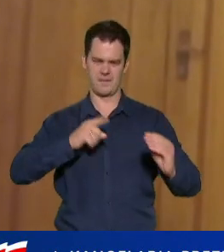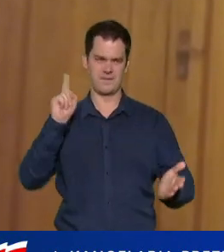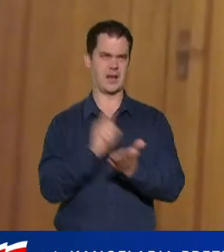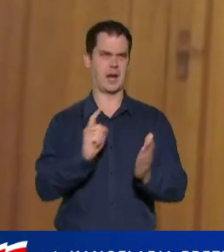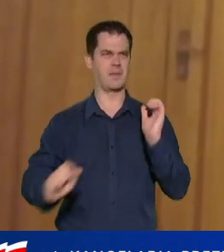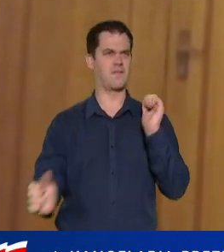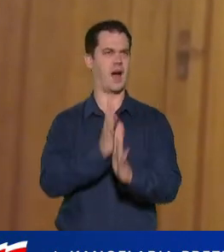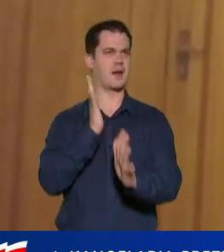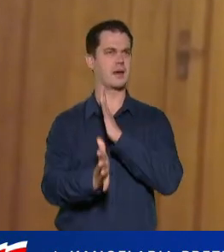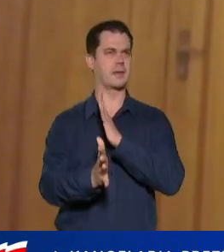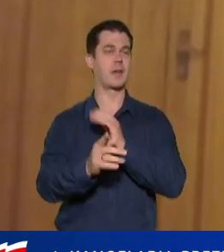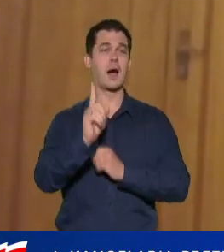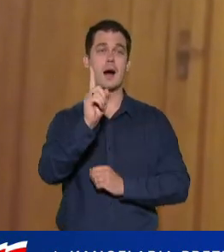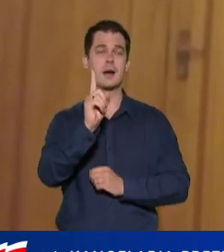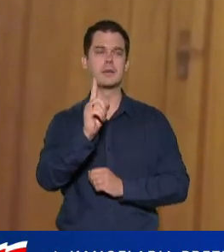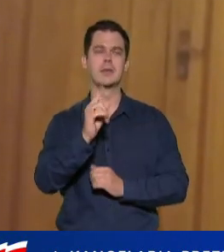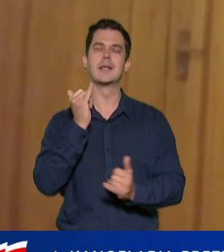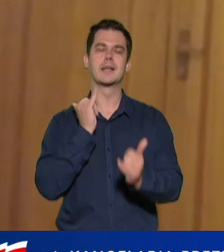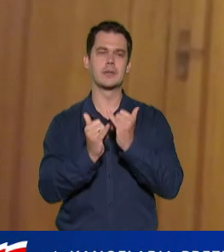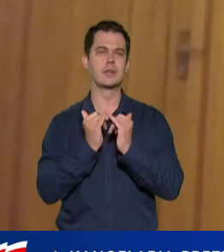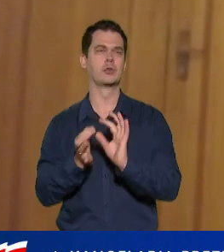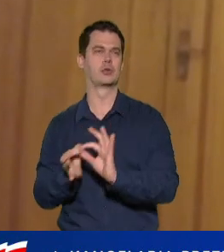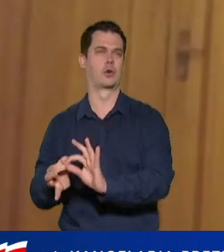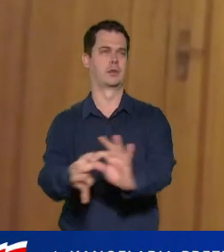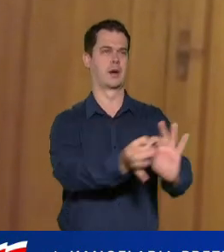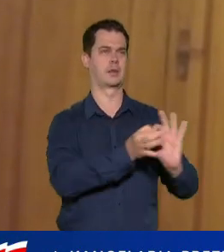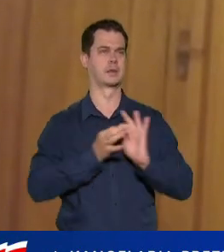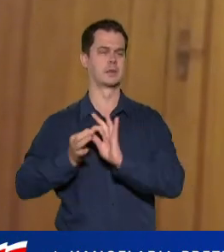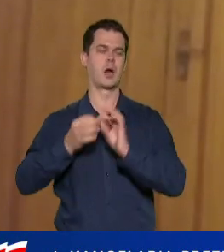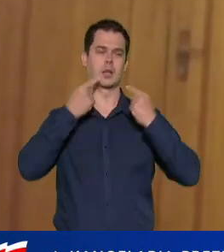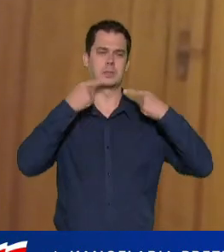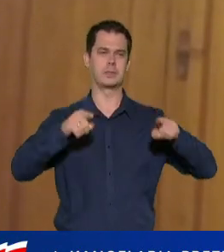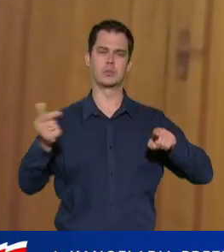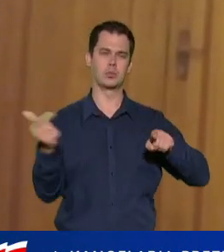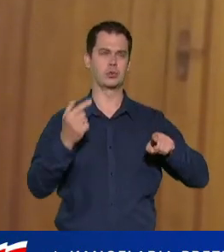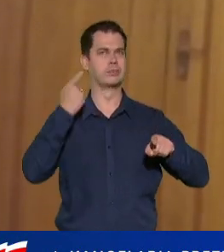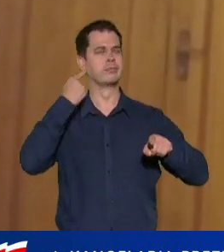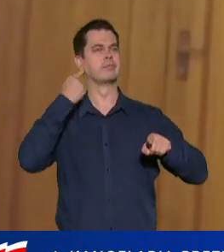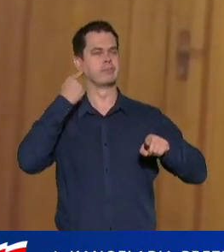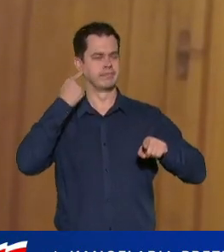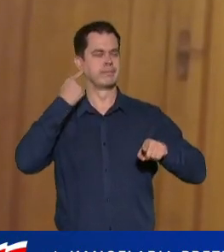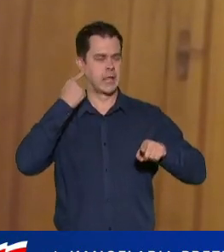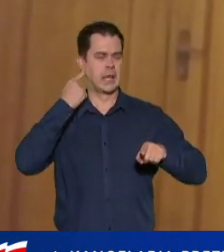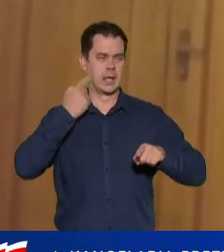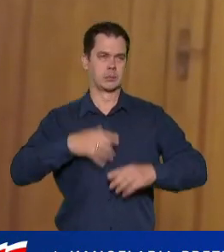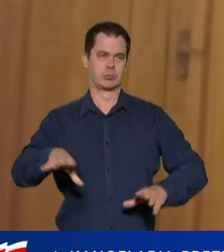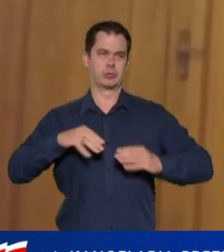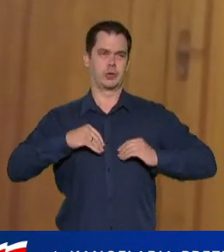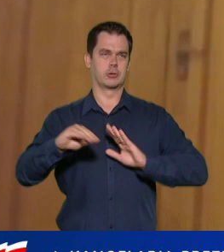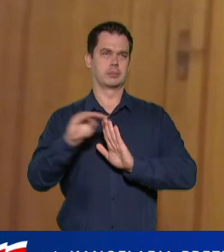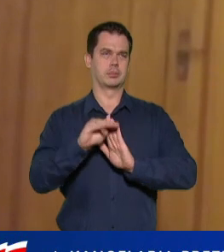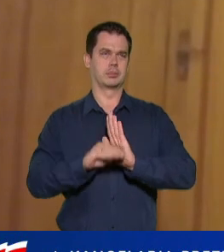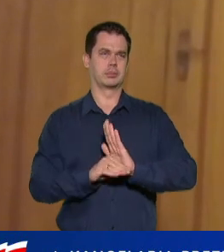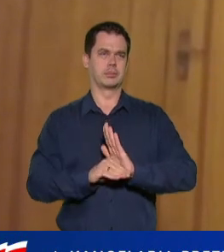walkę tylko wtedy, kiedy solidarnie i odpowiedzialnie podejdziemy do tych zaleceń, do tych rygorów, które